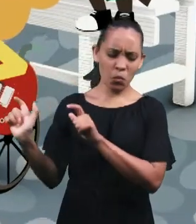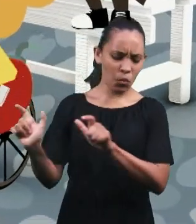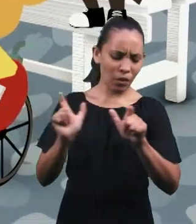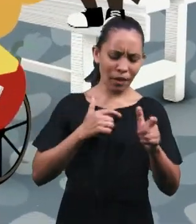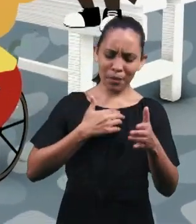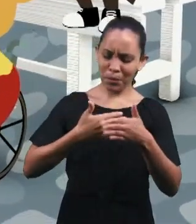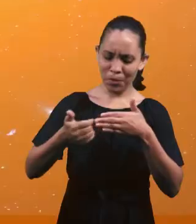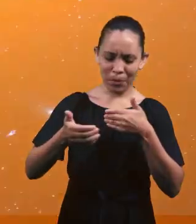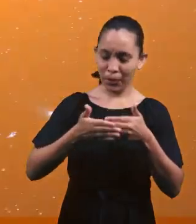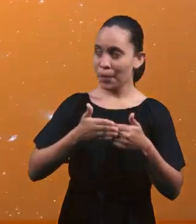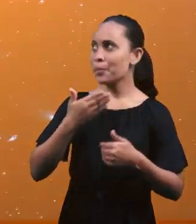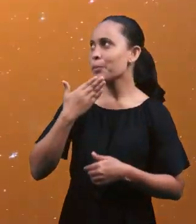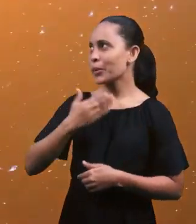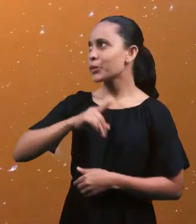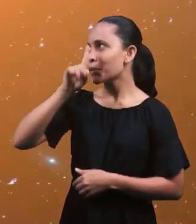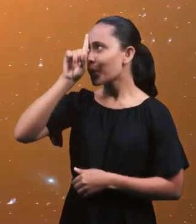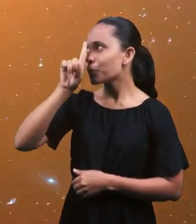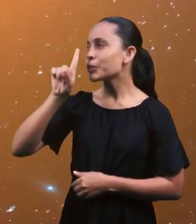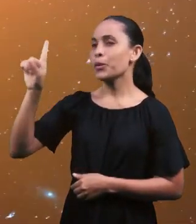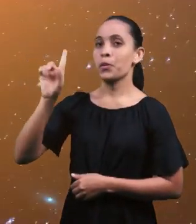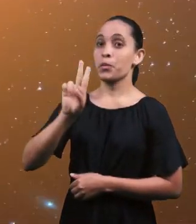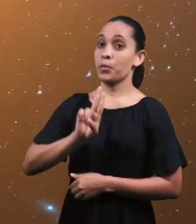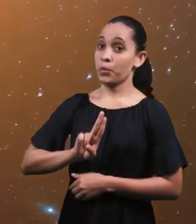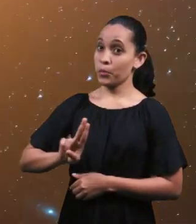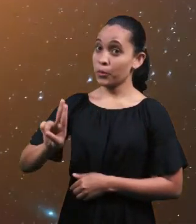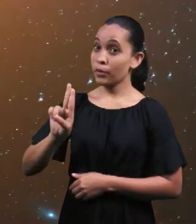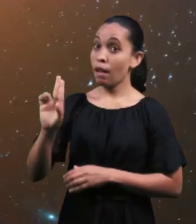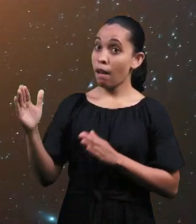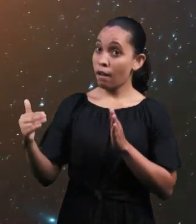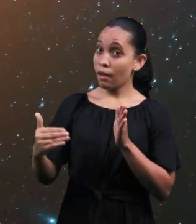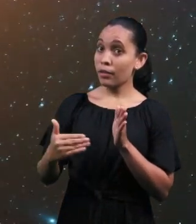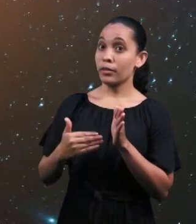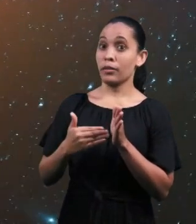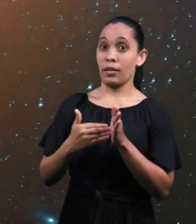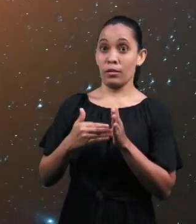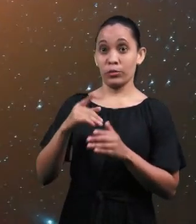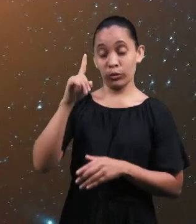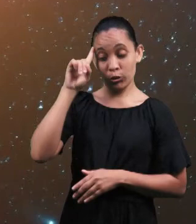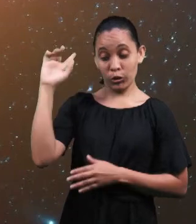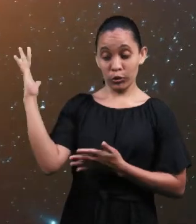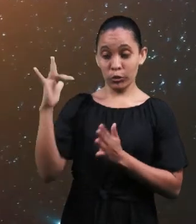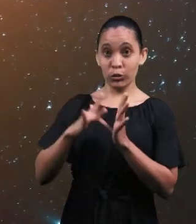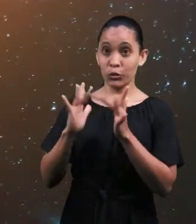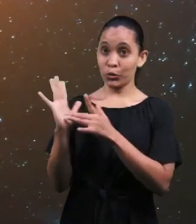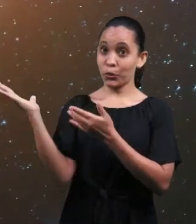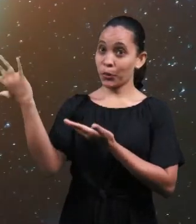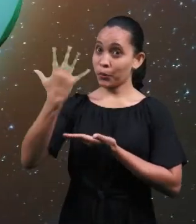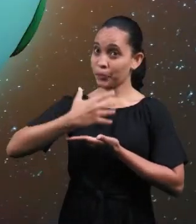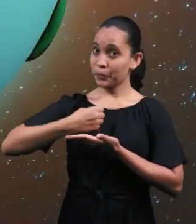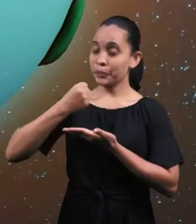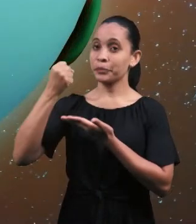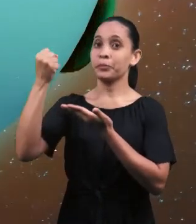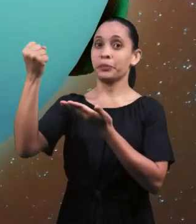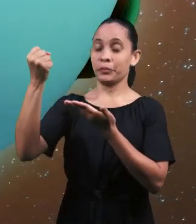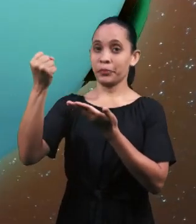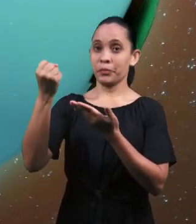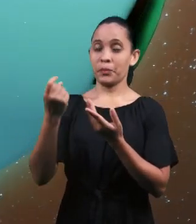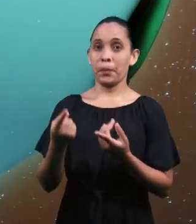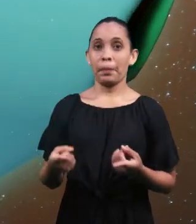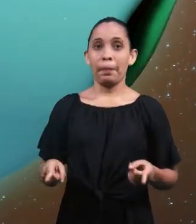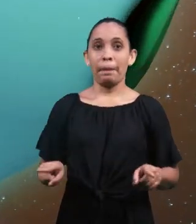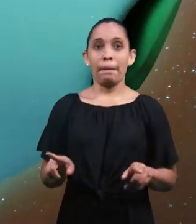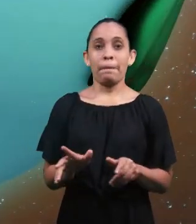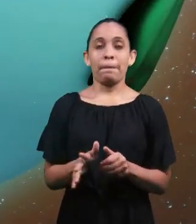qualquer lugar. Usa-me, Senhor, até meu Jesus voltar.